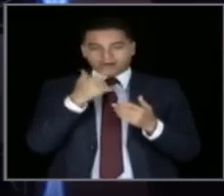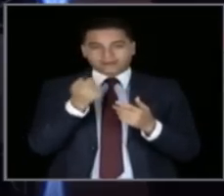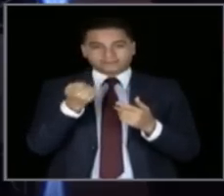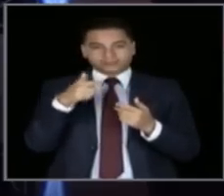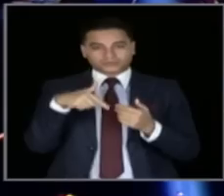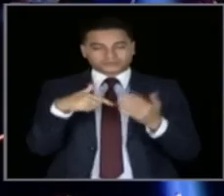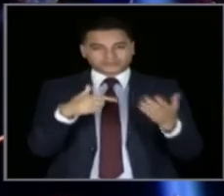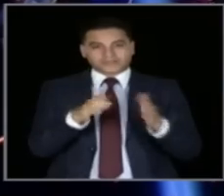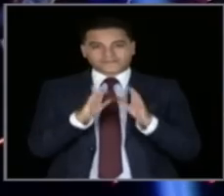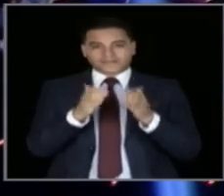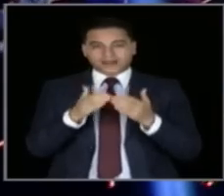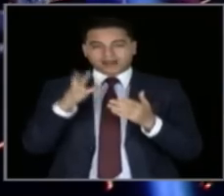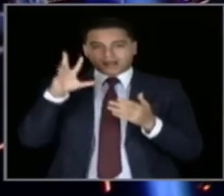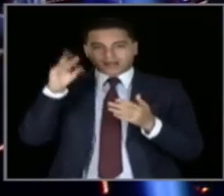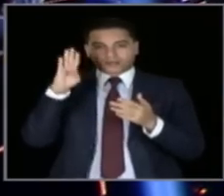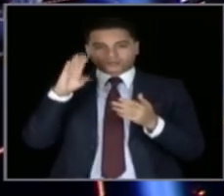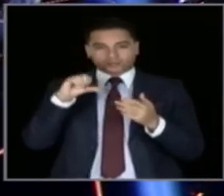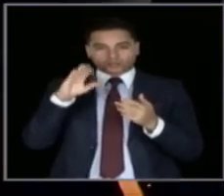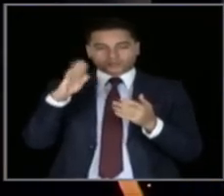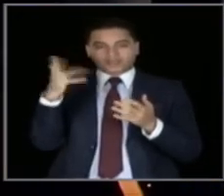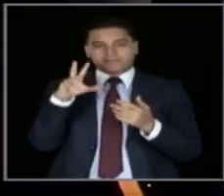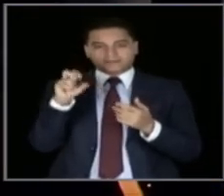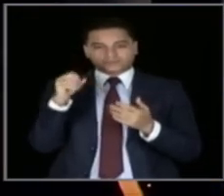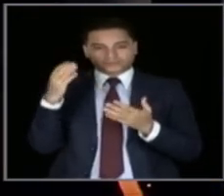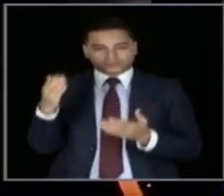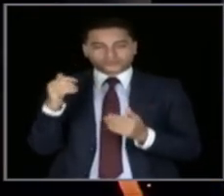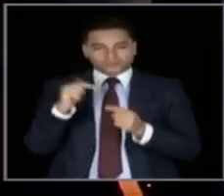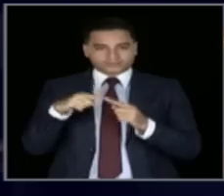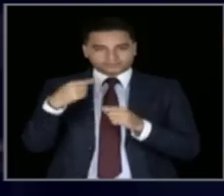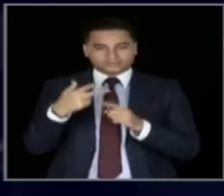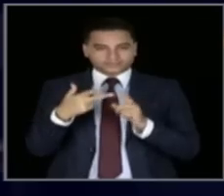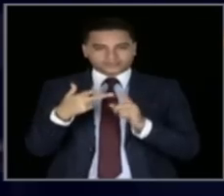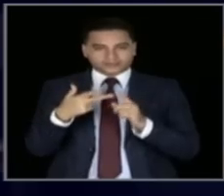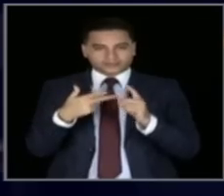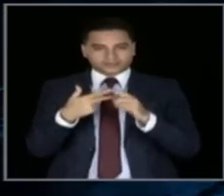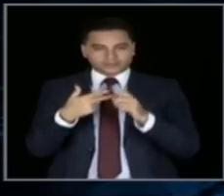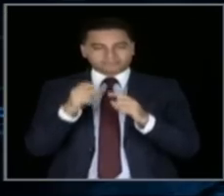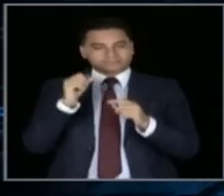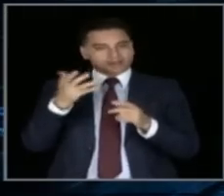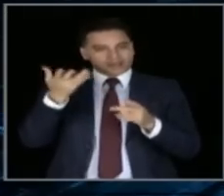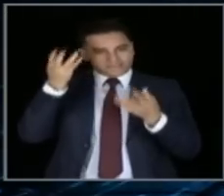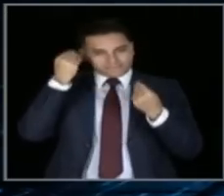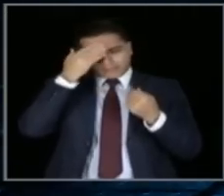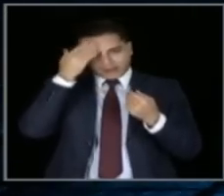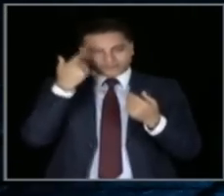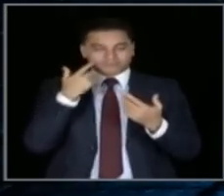65، الاكسوس 25. ودلوقتي مع الفقرة الثانية، فقرة المعرفة.